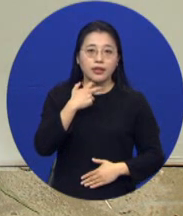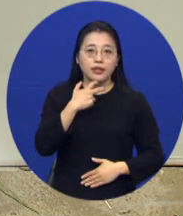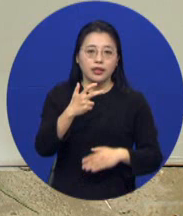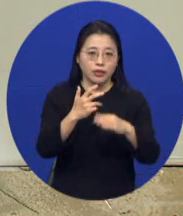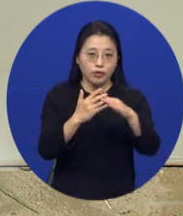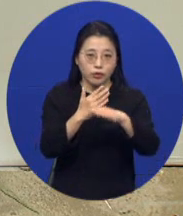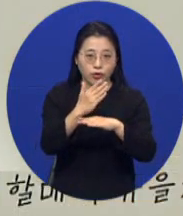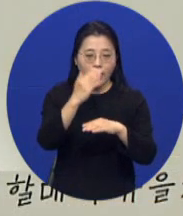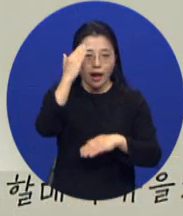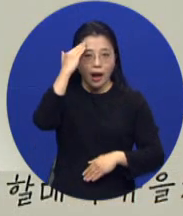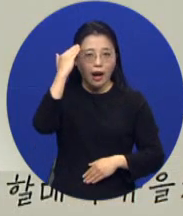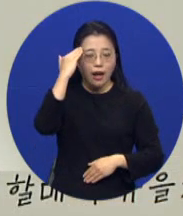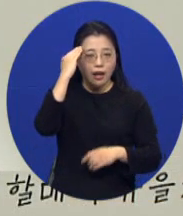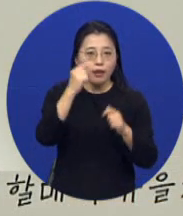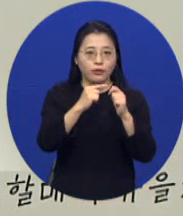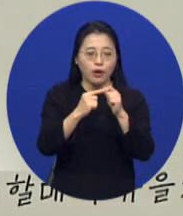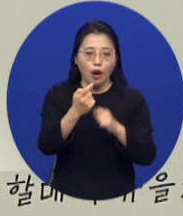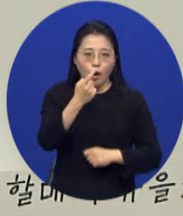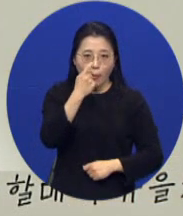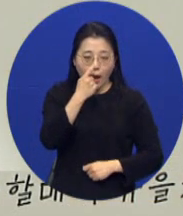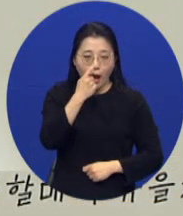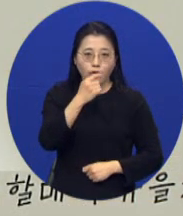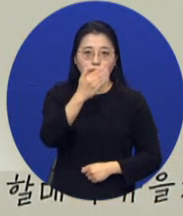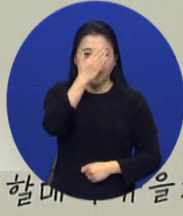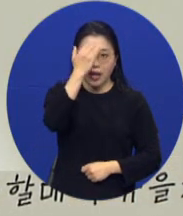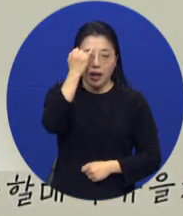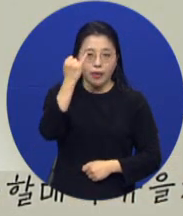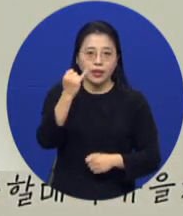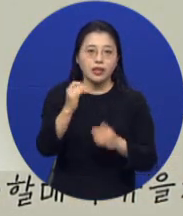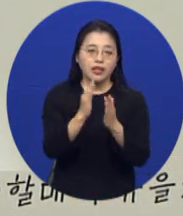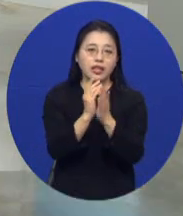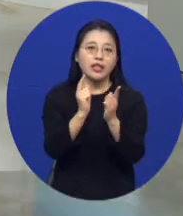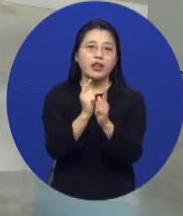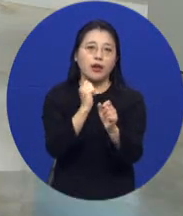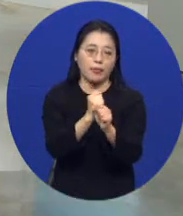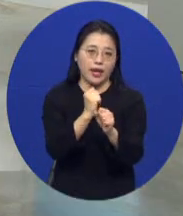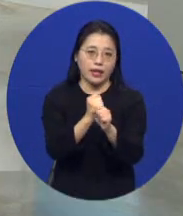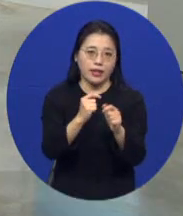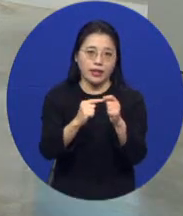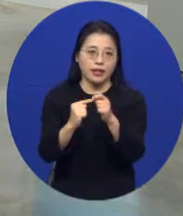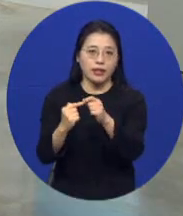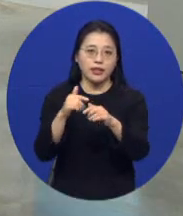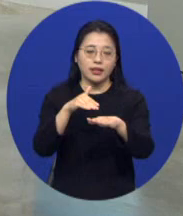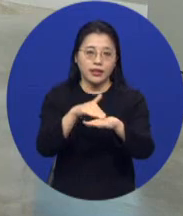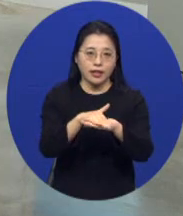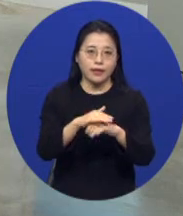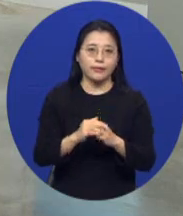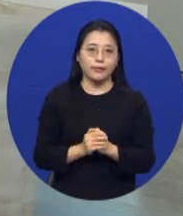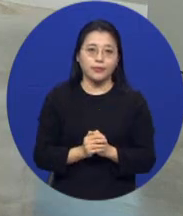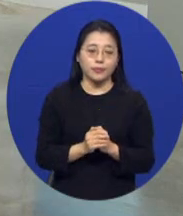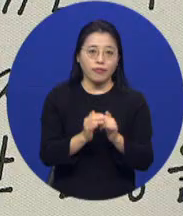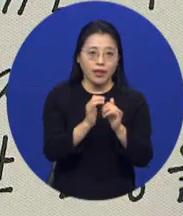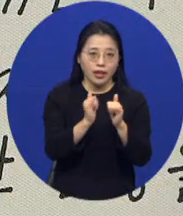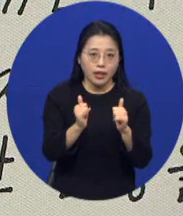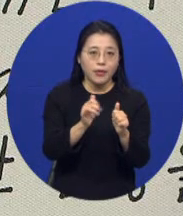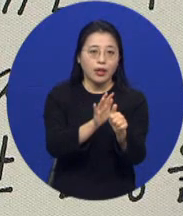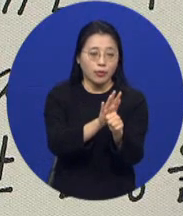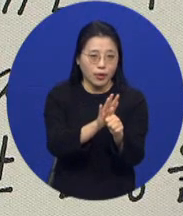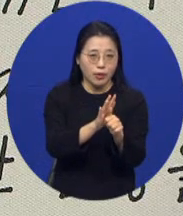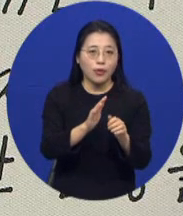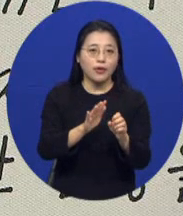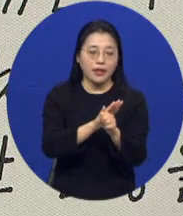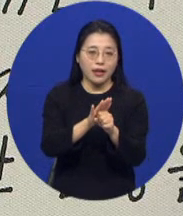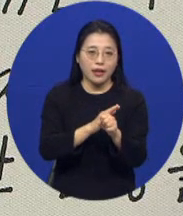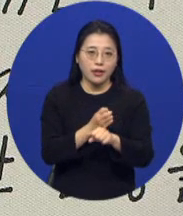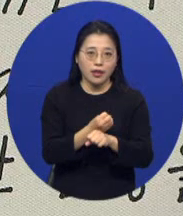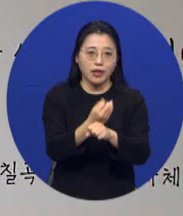할머니 5분의 손글씨로 만든 칠곡 할매 글꼴입니다 사람들에게 위로와 사랑을 전하기 위해